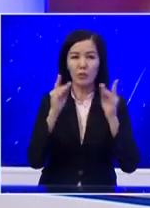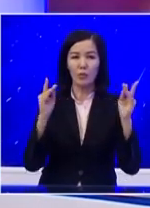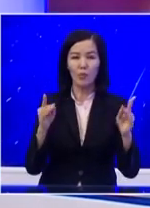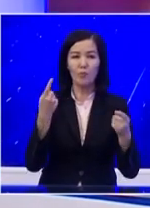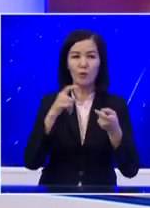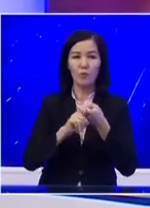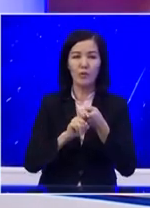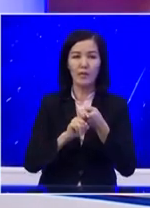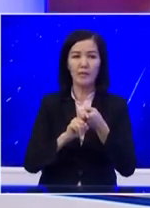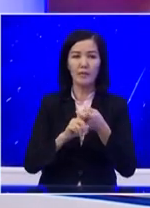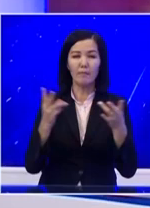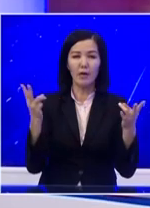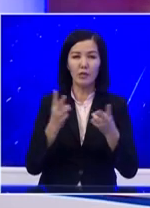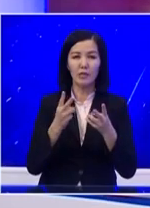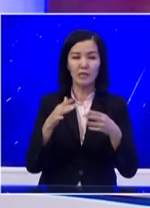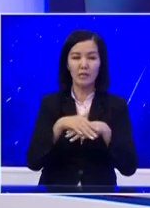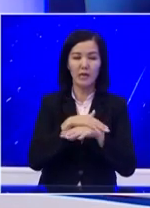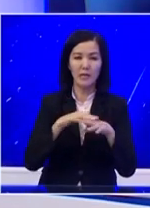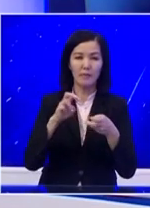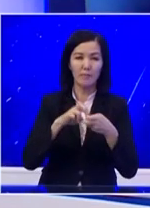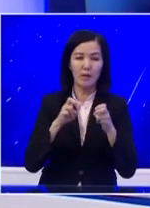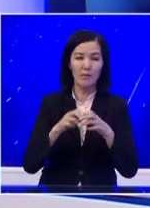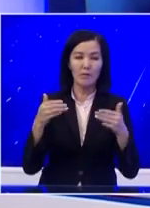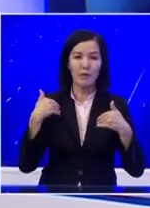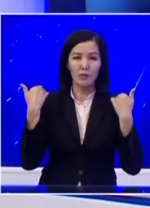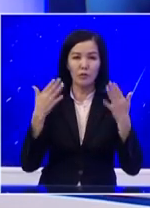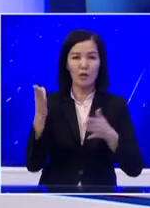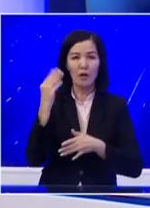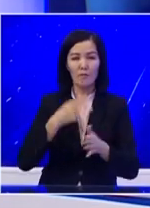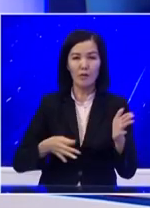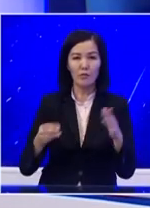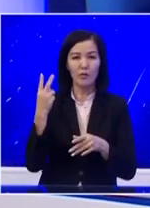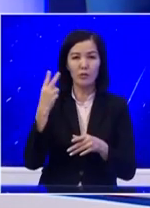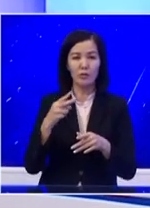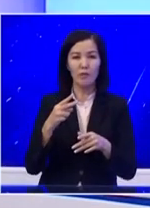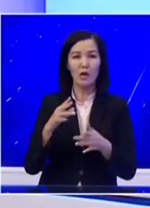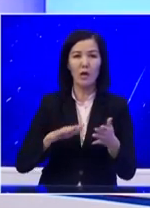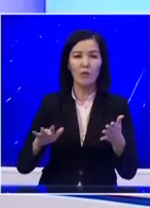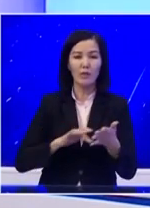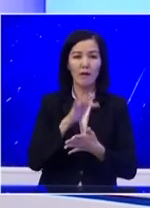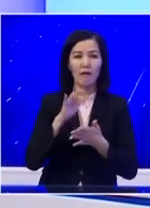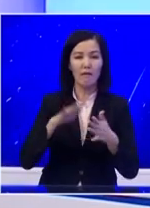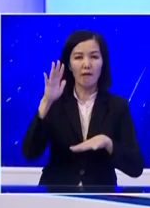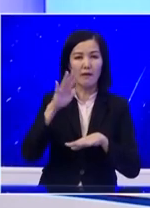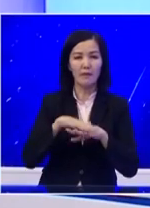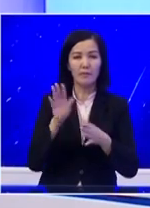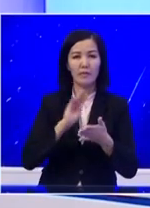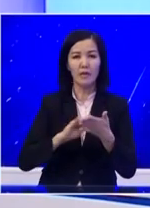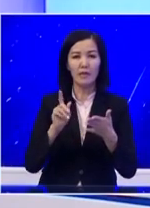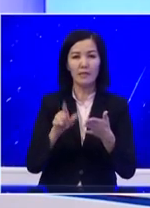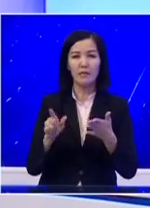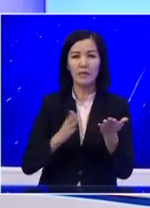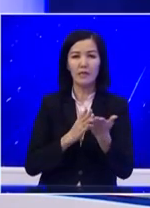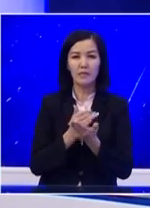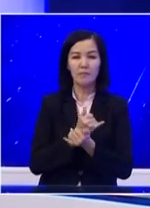қажеттілігін жеткізуде бұл мамандардың алар орны айрықша. Бүгінде Алматы облысында 20-ға жуық аудан қала әкімдерінің баспасөз хатшысы қызмет